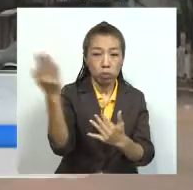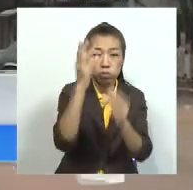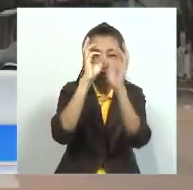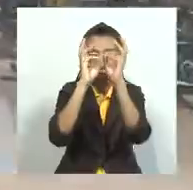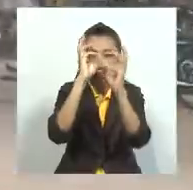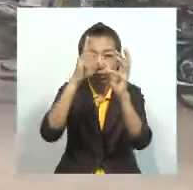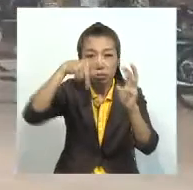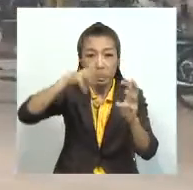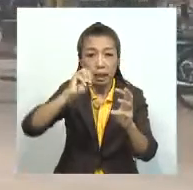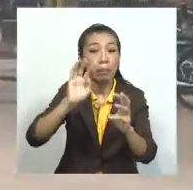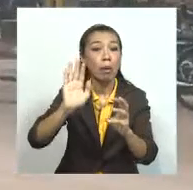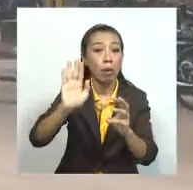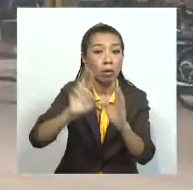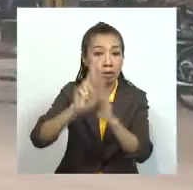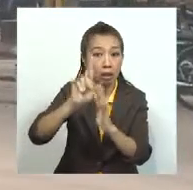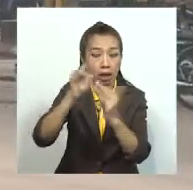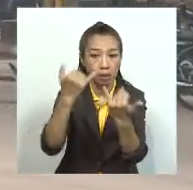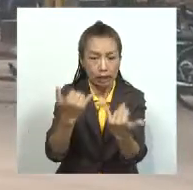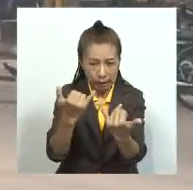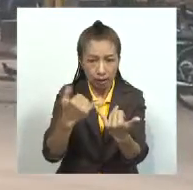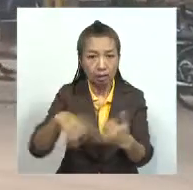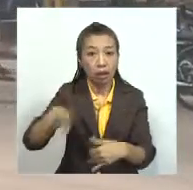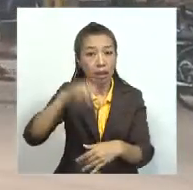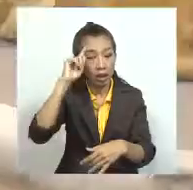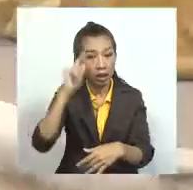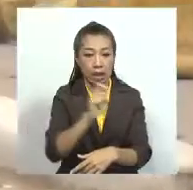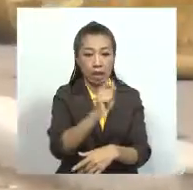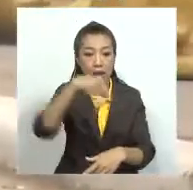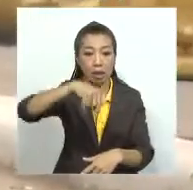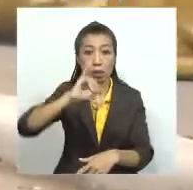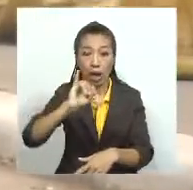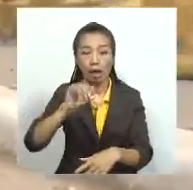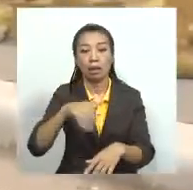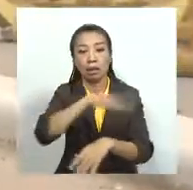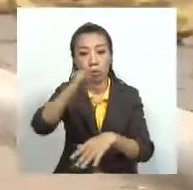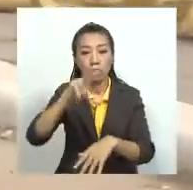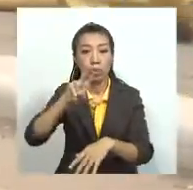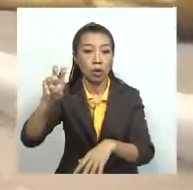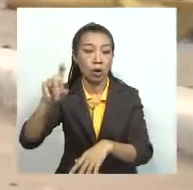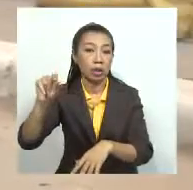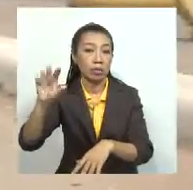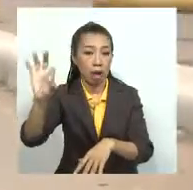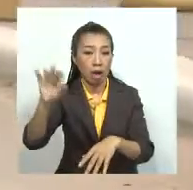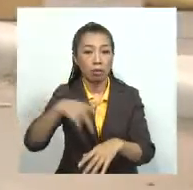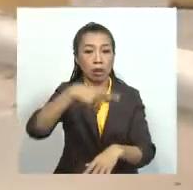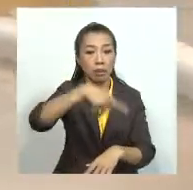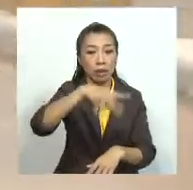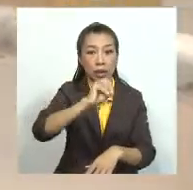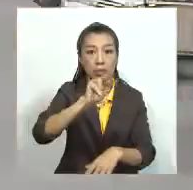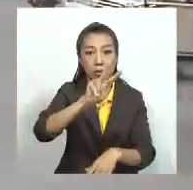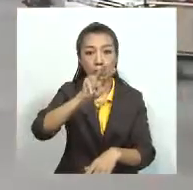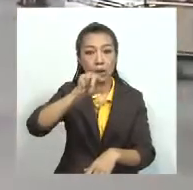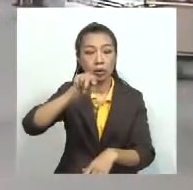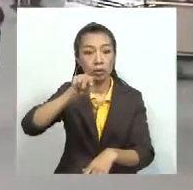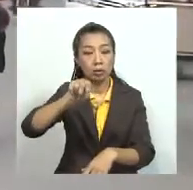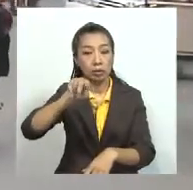ศคุณภาพอากาศของเมืองเชียงรายอยู่ที่229ค่ะส่วน PM 2.5 นะคะอยู่ที่119